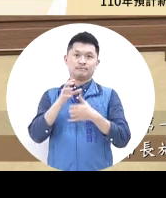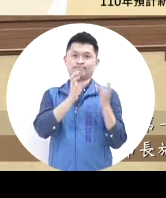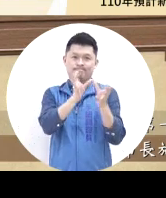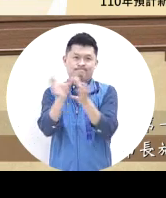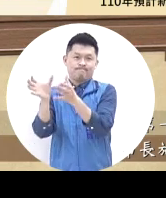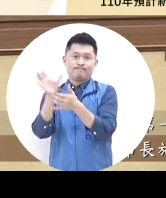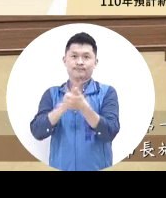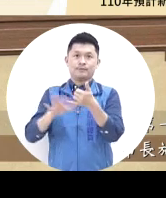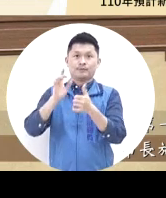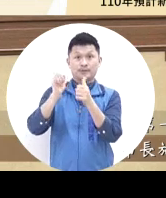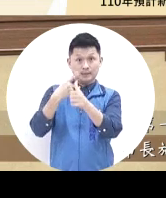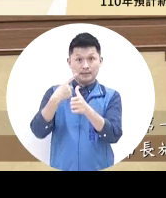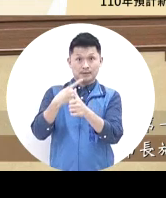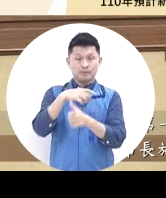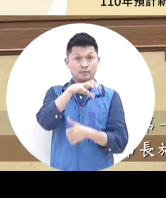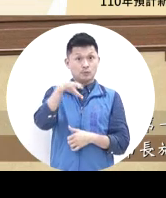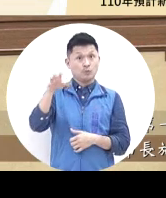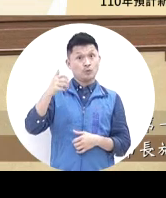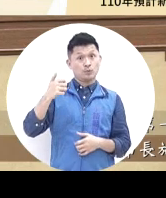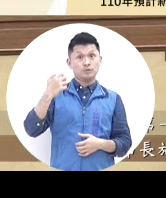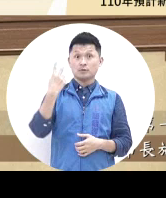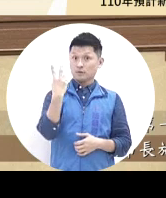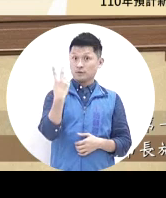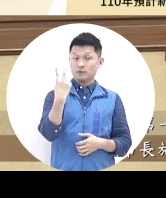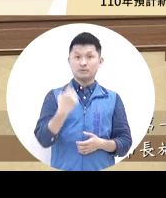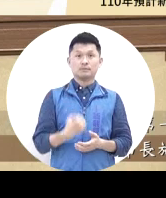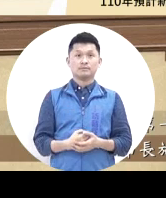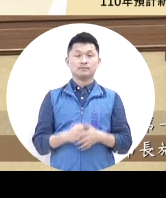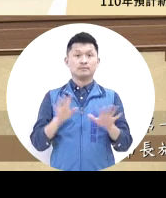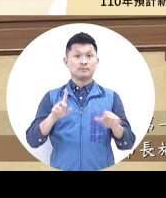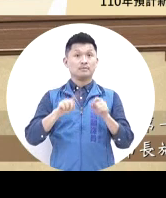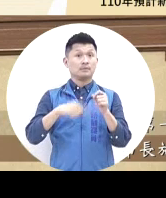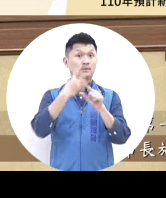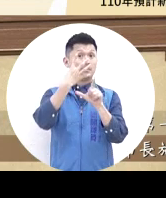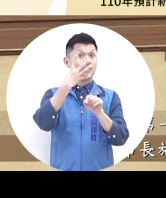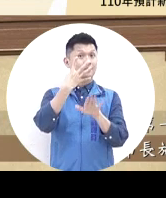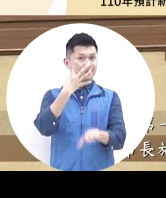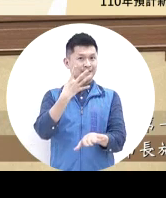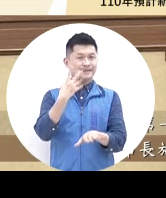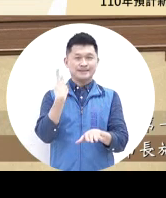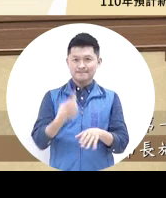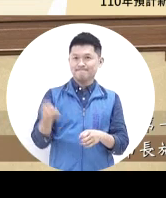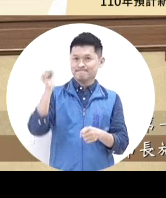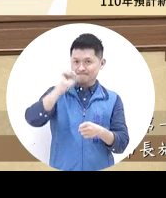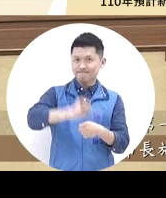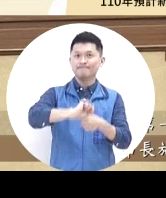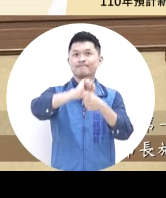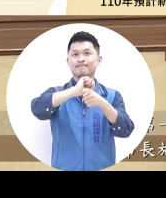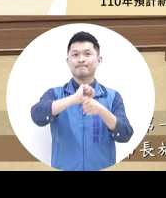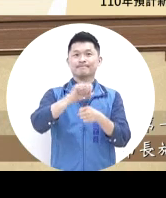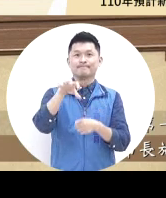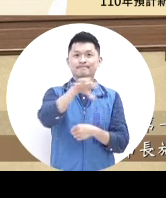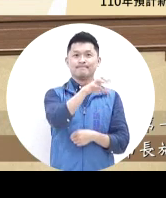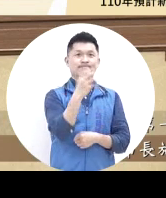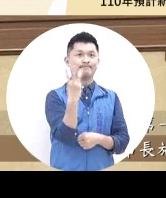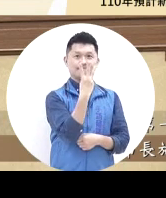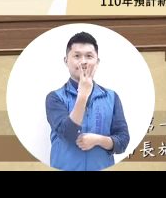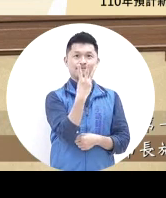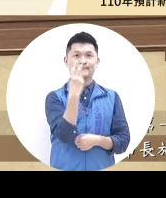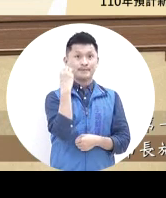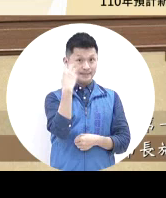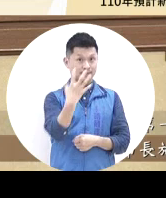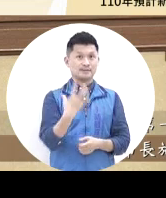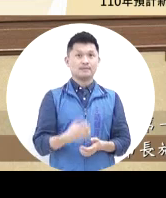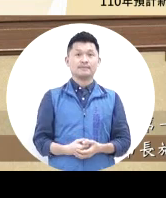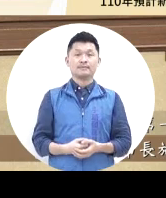计了52个地方，在今年4月底又要再增加3个地方。至于